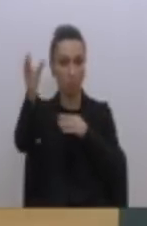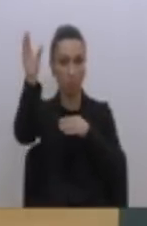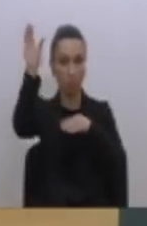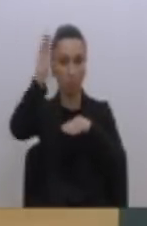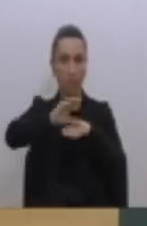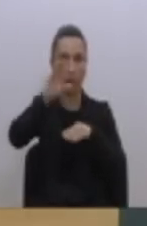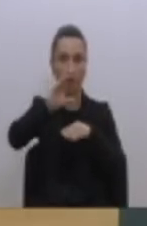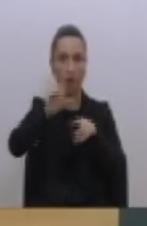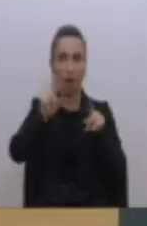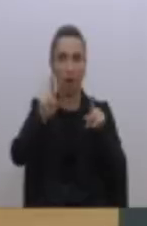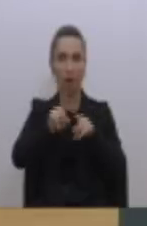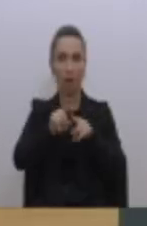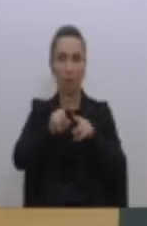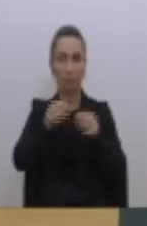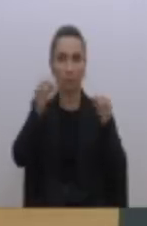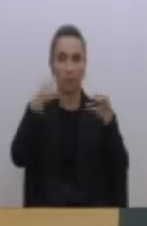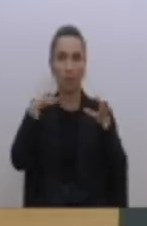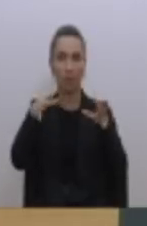და